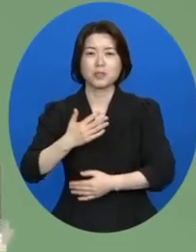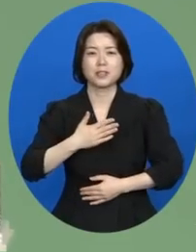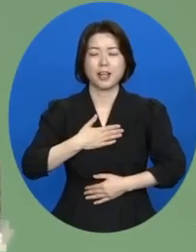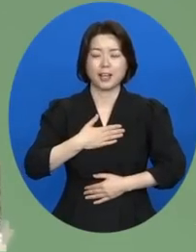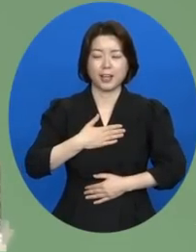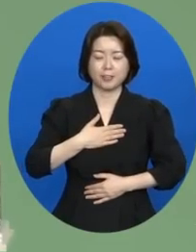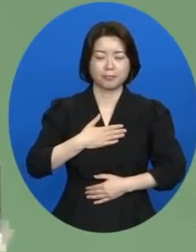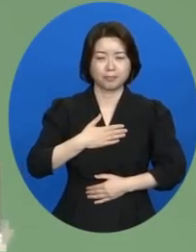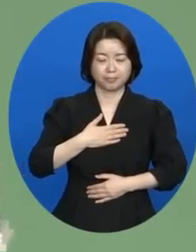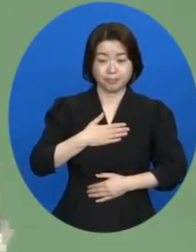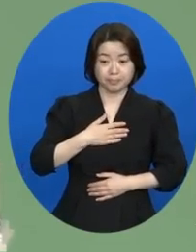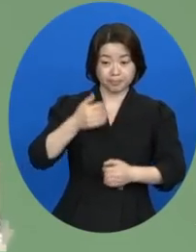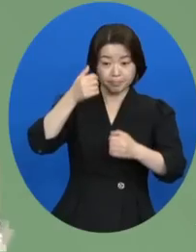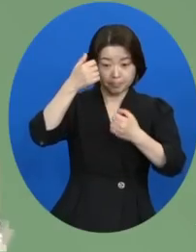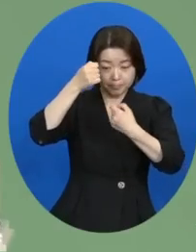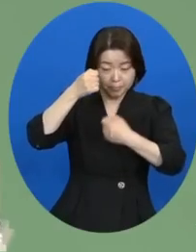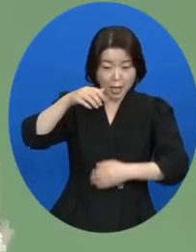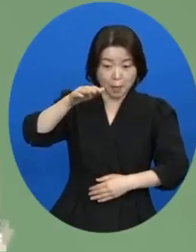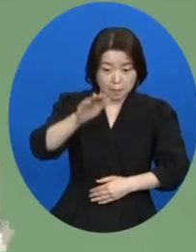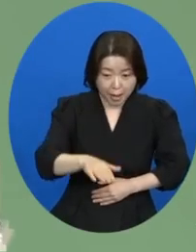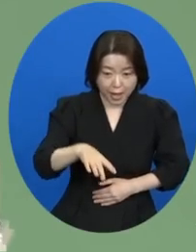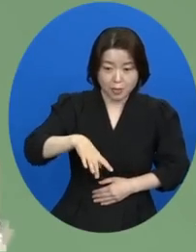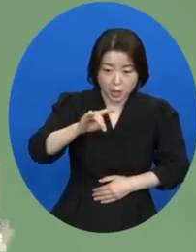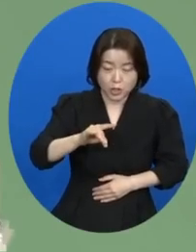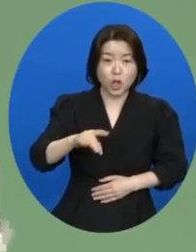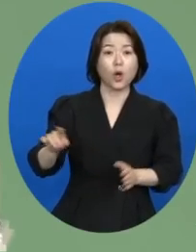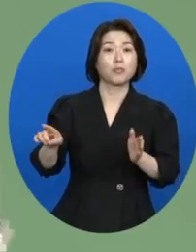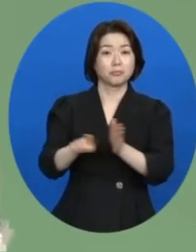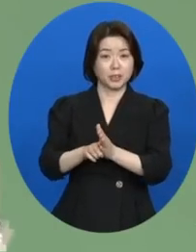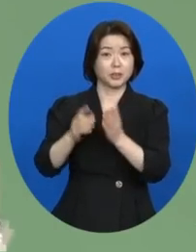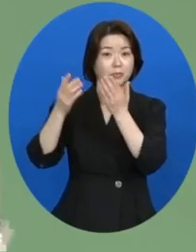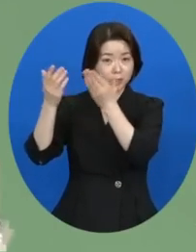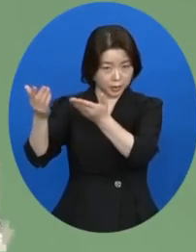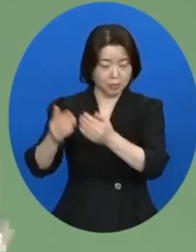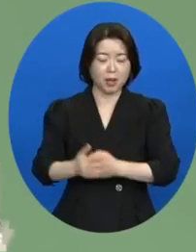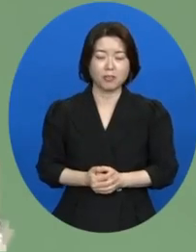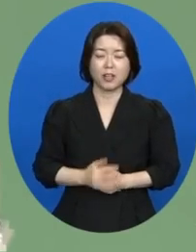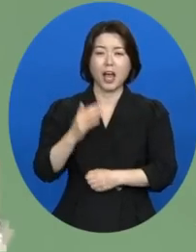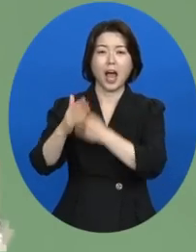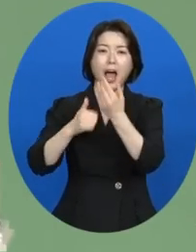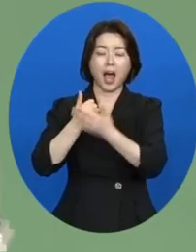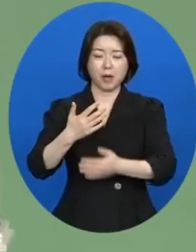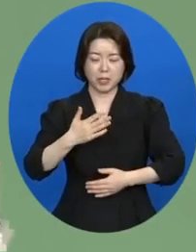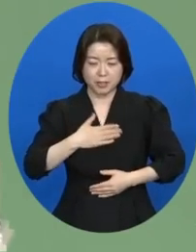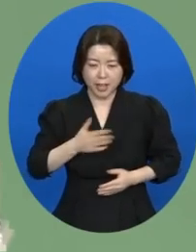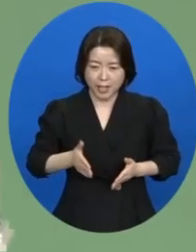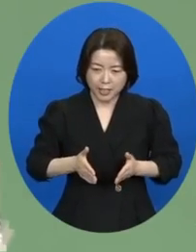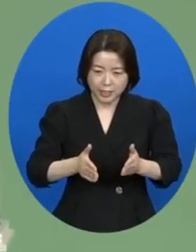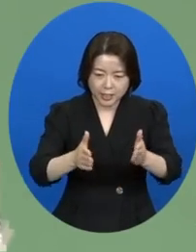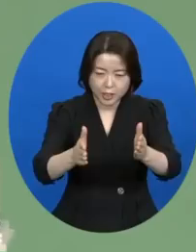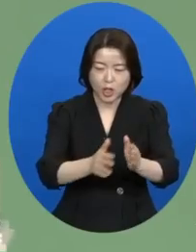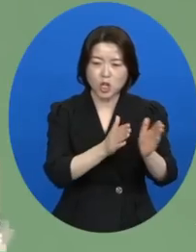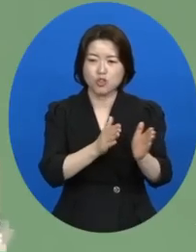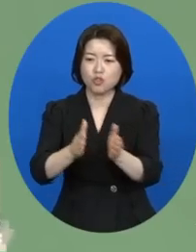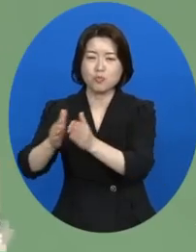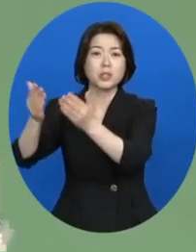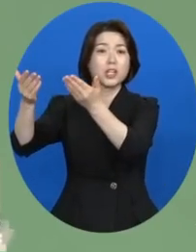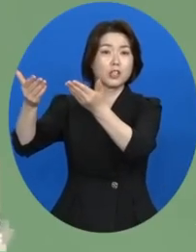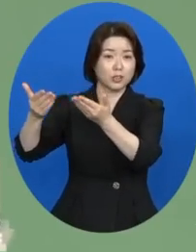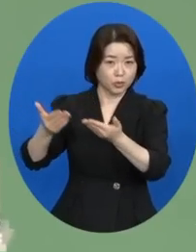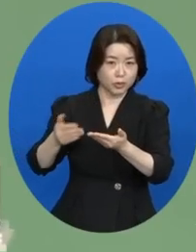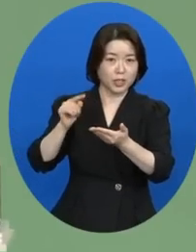믿음으로 발을 먼저 뛰면 하느님께서 저의 길을 예비해 주실